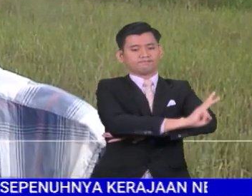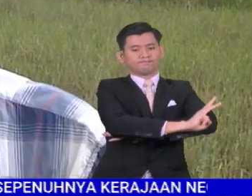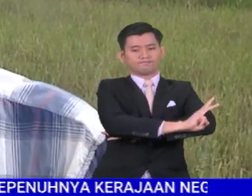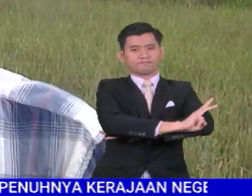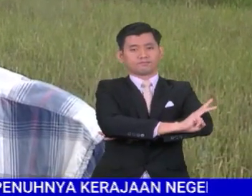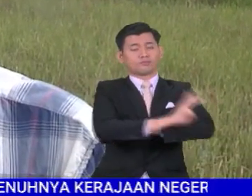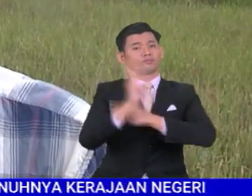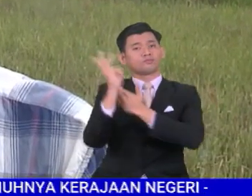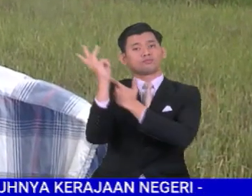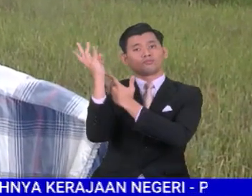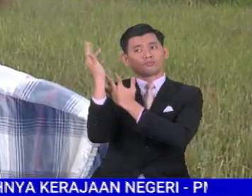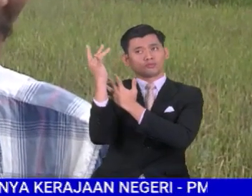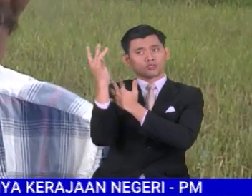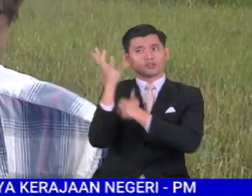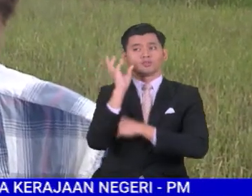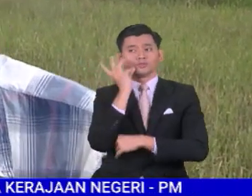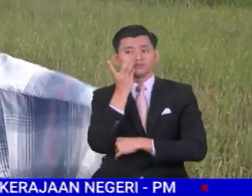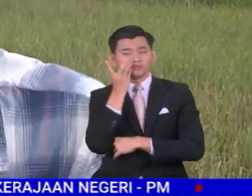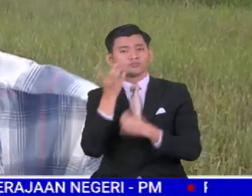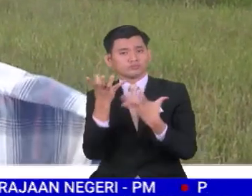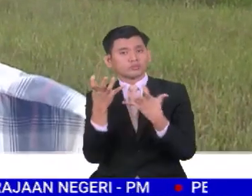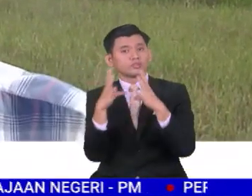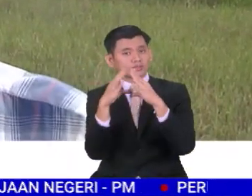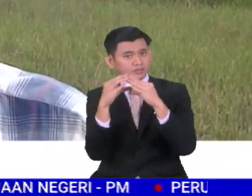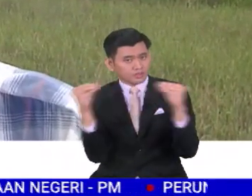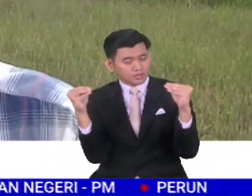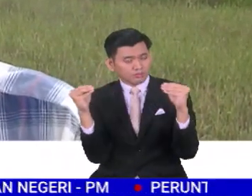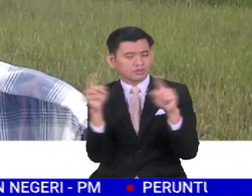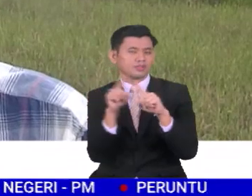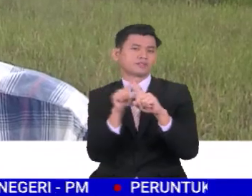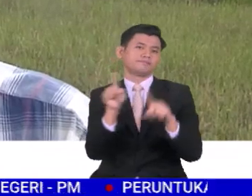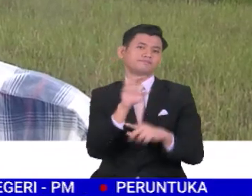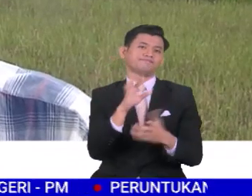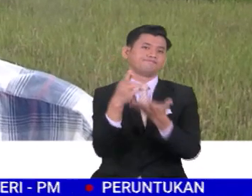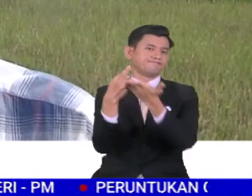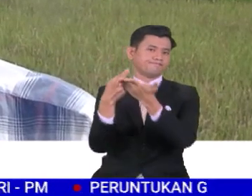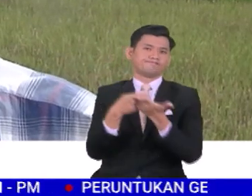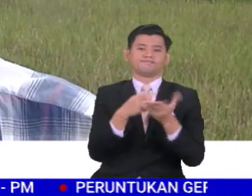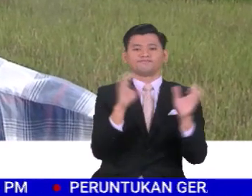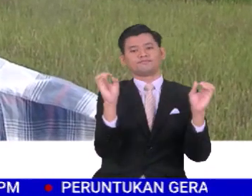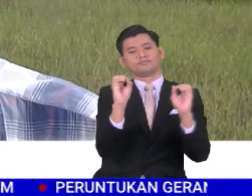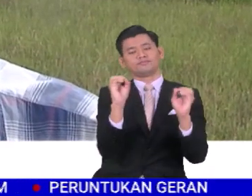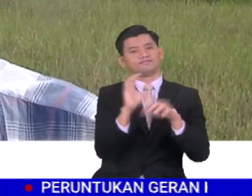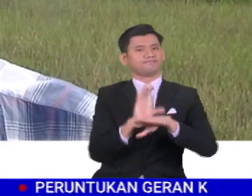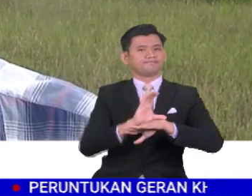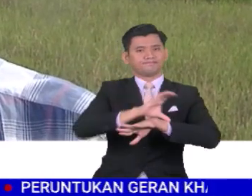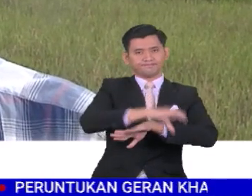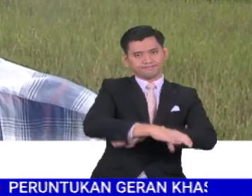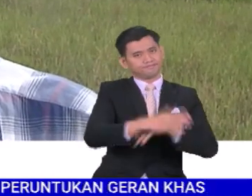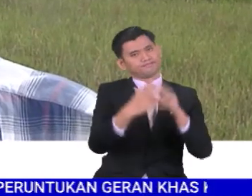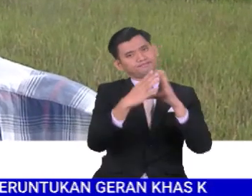Tunggu hasil. Tunggu hasil. Hasil nak boleh dah. Tapi rezeki tak ada kan. Ya, jadi kau tak boleh juga.